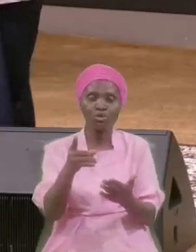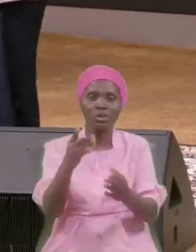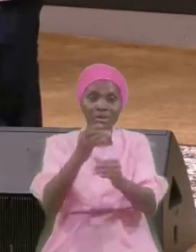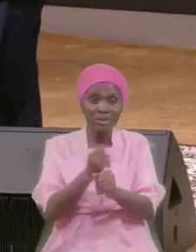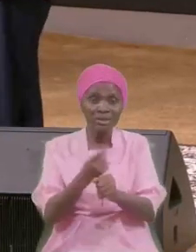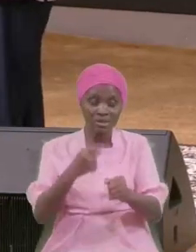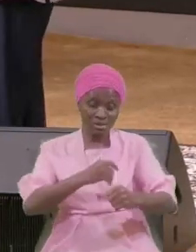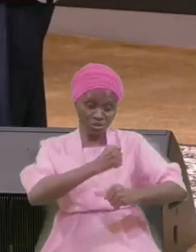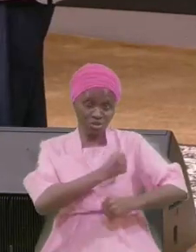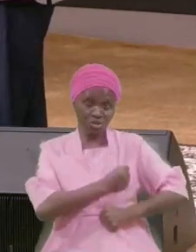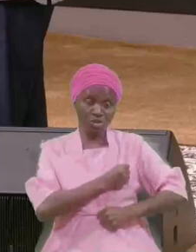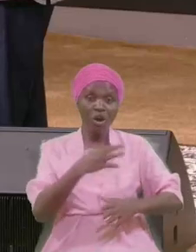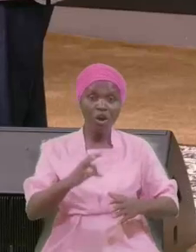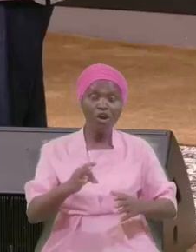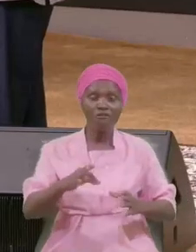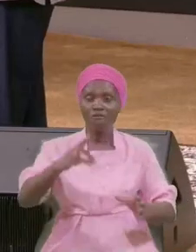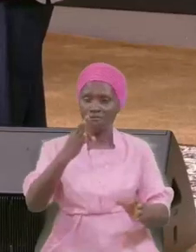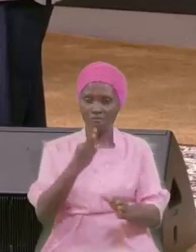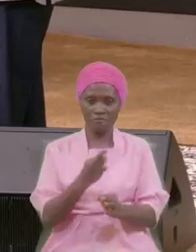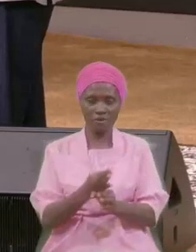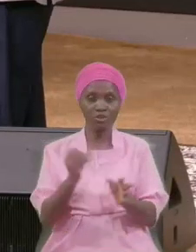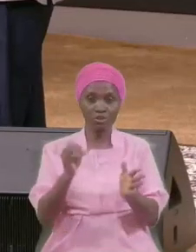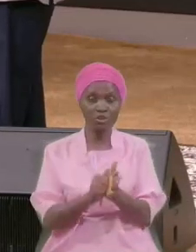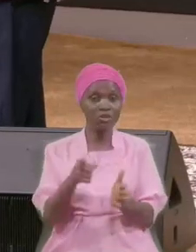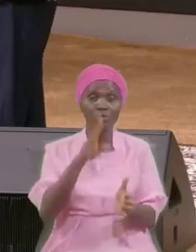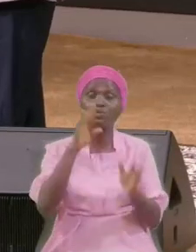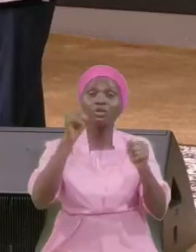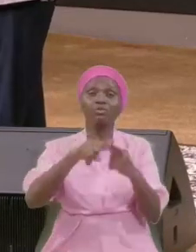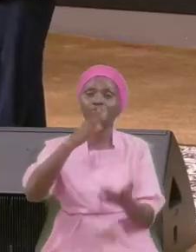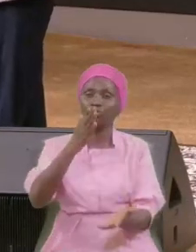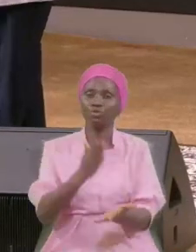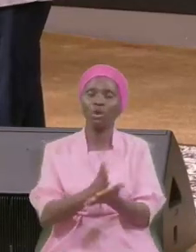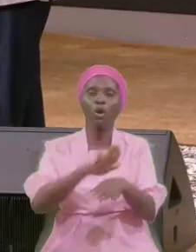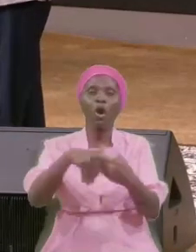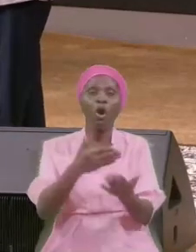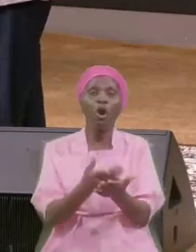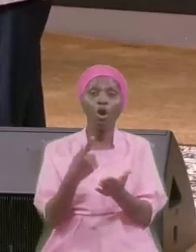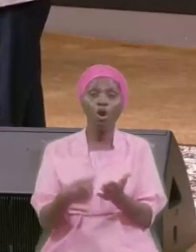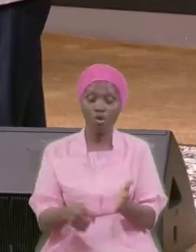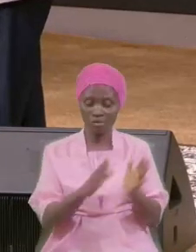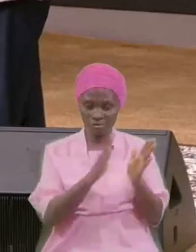prenez pas de tout cela le bouclier de la foi avec lequel vous pourrez éteindre tous les traits enflammés du malin.